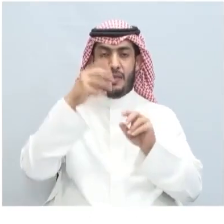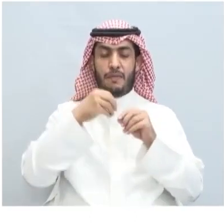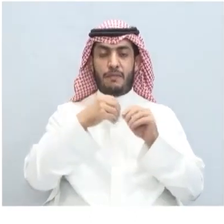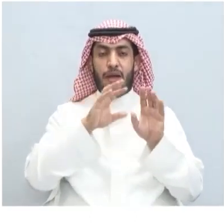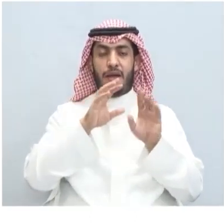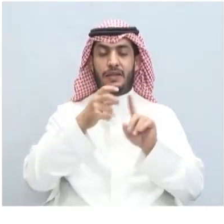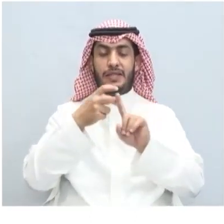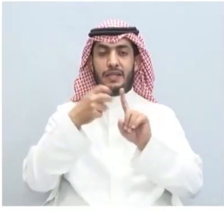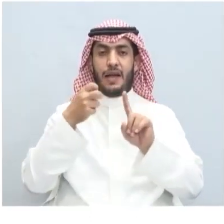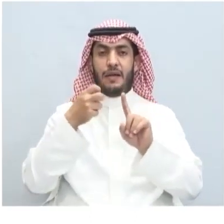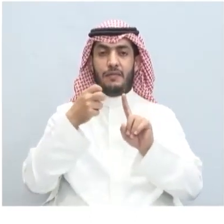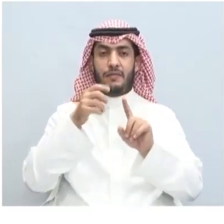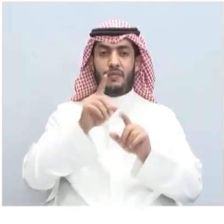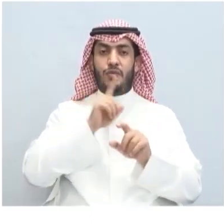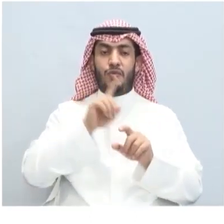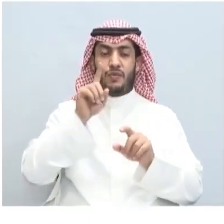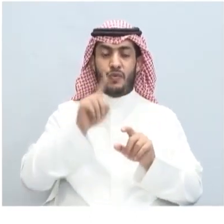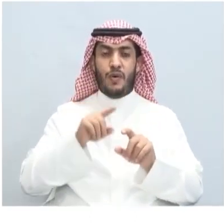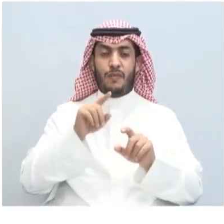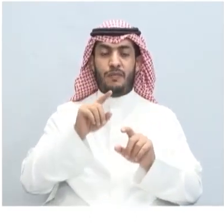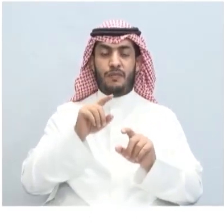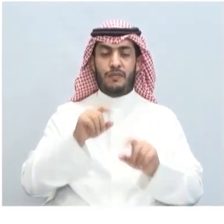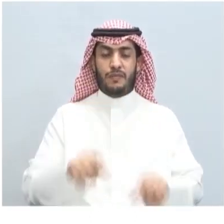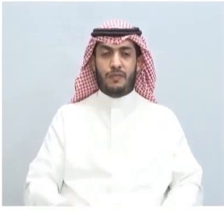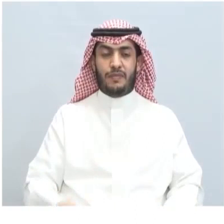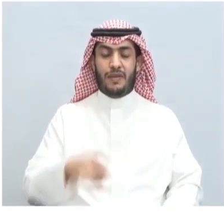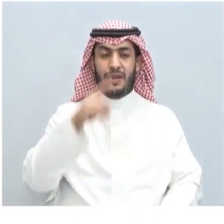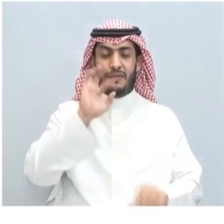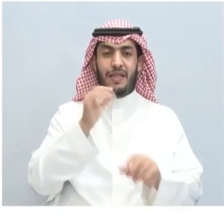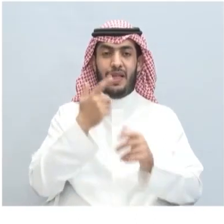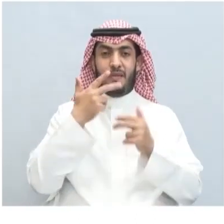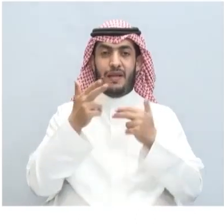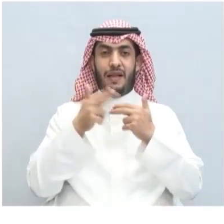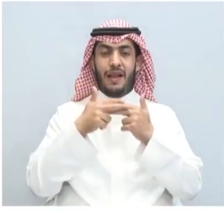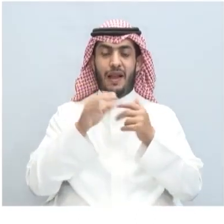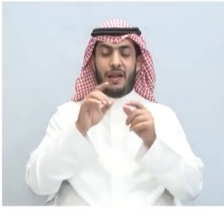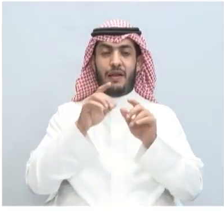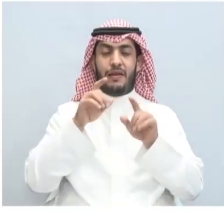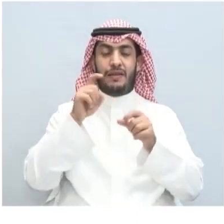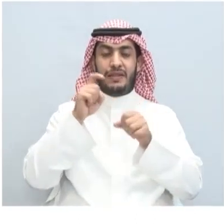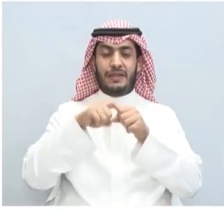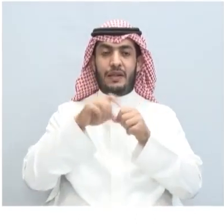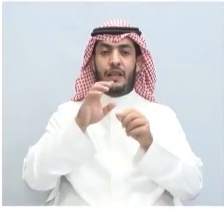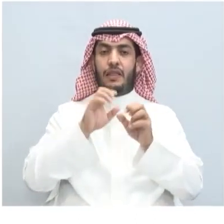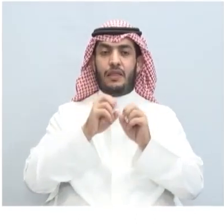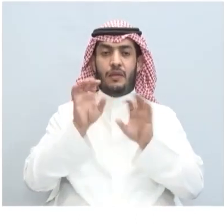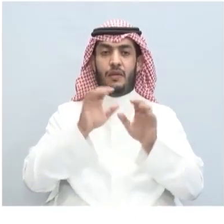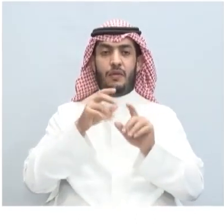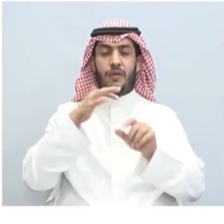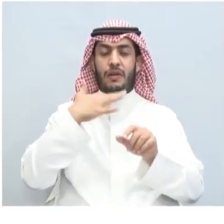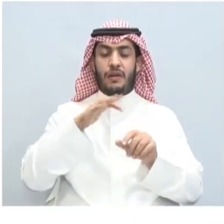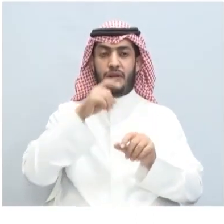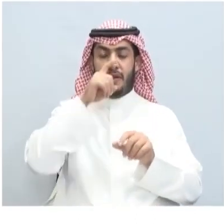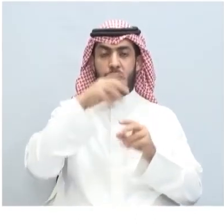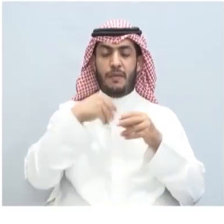المستثمر السهم في هذا اليوم او لو دقائق قبل اغلاق التداول سيفقد التوزيعات وبالتالي